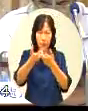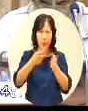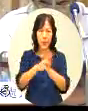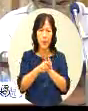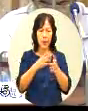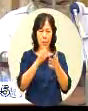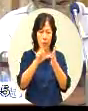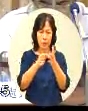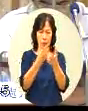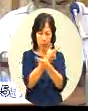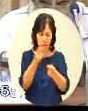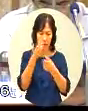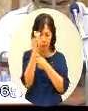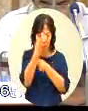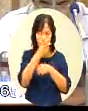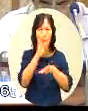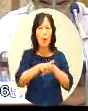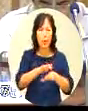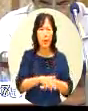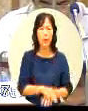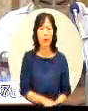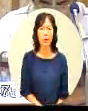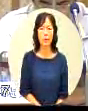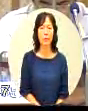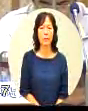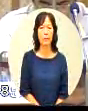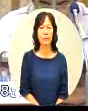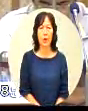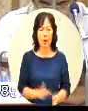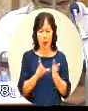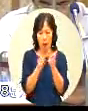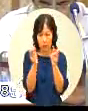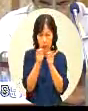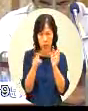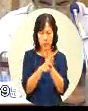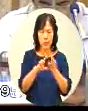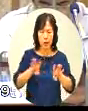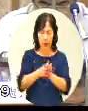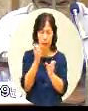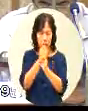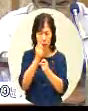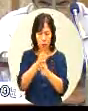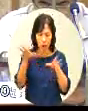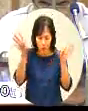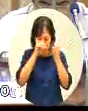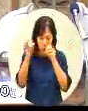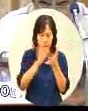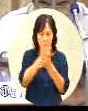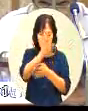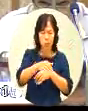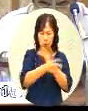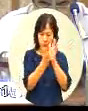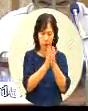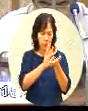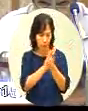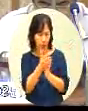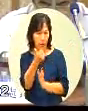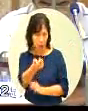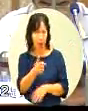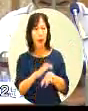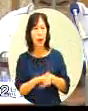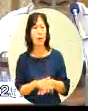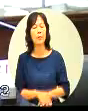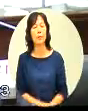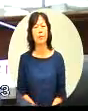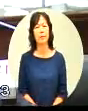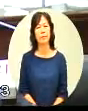定期会做一个检讨。我们希望说，尽可能在最近这样的一个运作收集到的资料，能够把它更加的优化。 局长，我中断一下